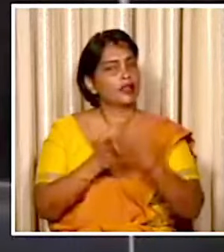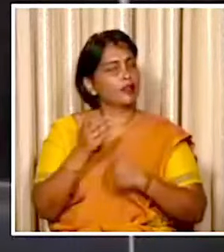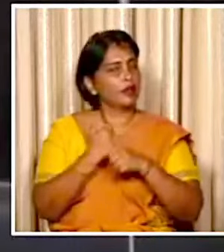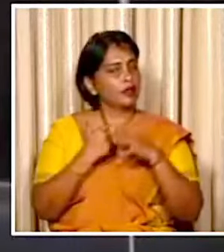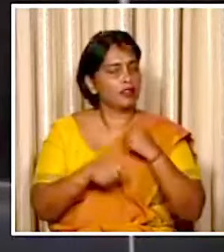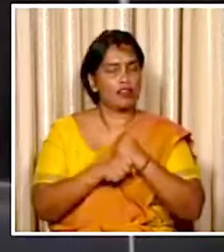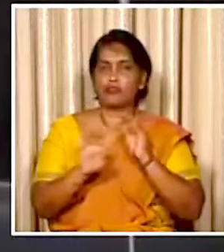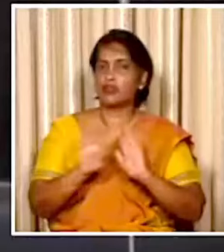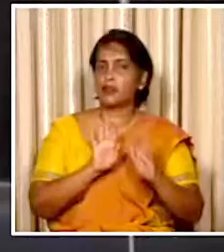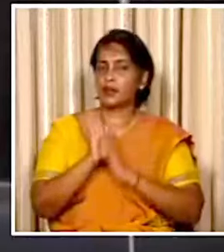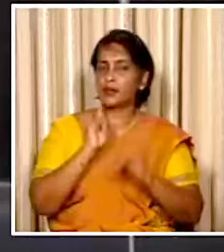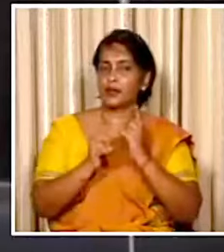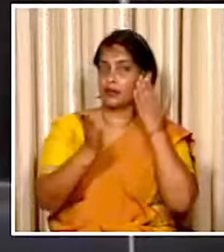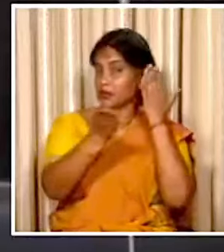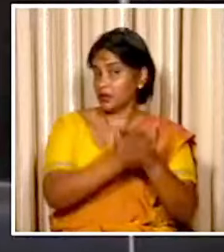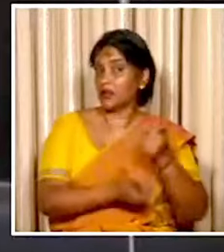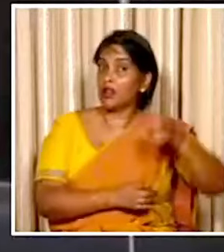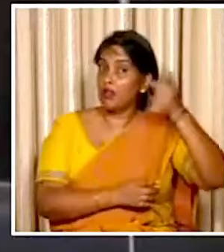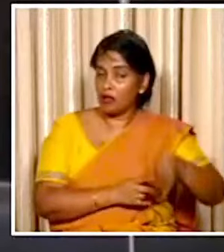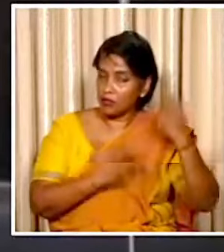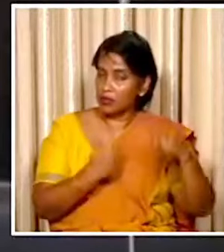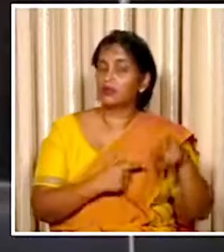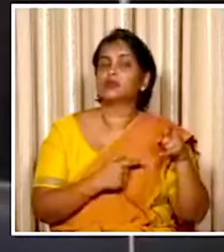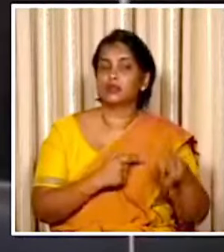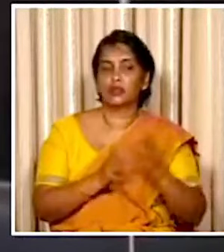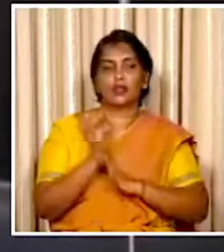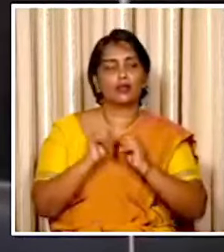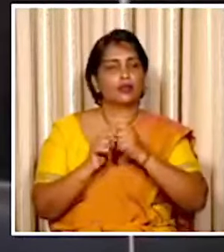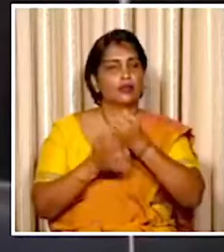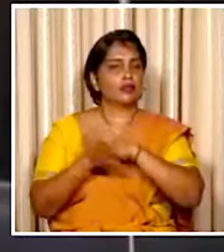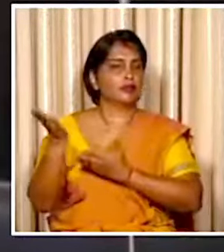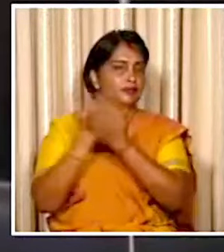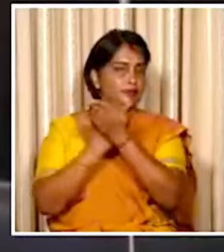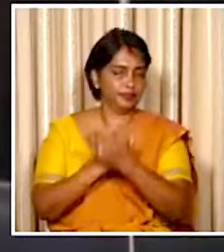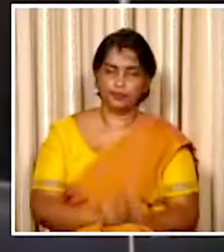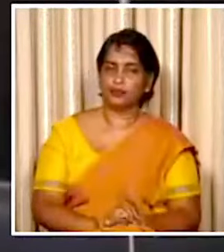රාජ්‍ය පරිපාලන අමාත්‍යාංශය යවලා තිනෝ. එහි එකඟතාවය ඇතිව අමාත්‍ය මණ්ඩල සංදේශය ඉදිරිපත් කරා.